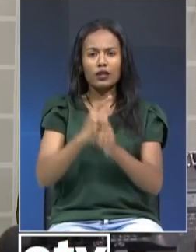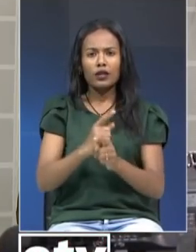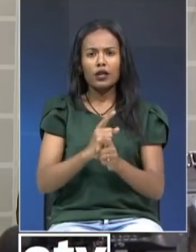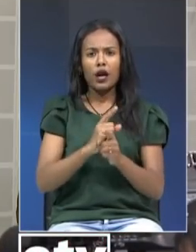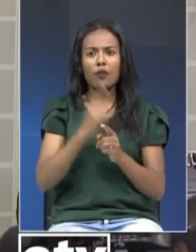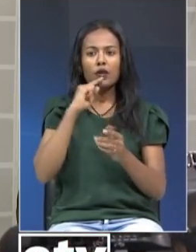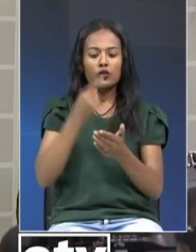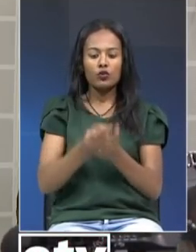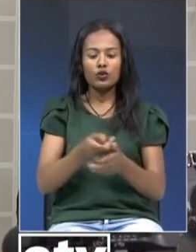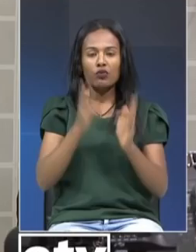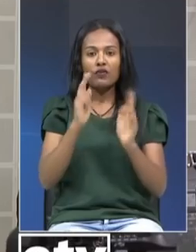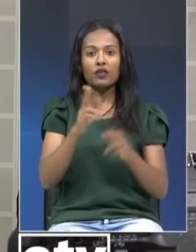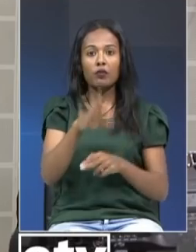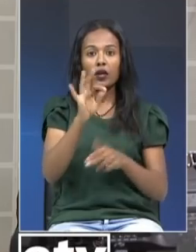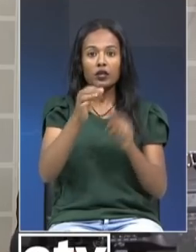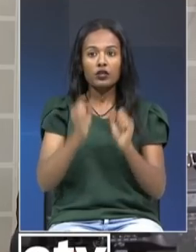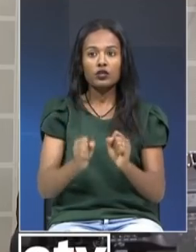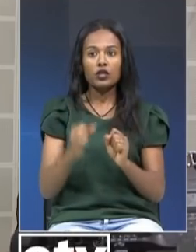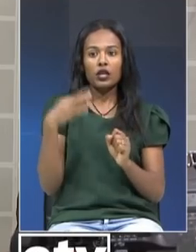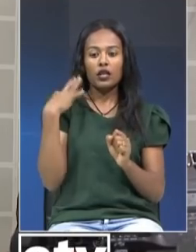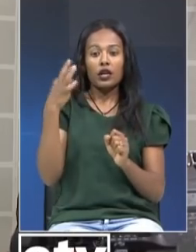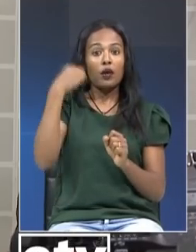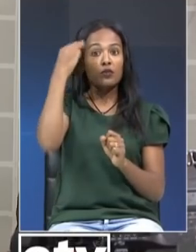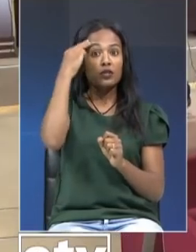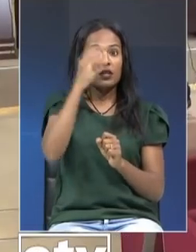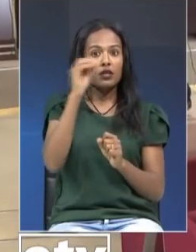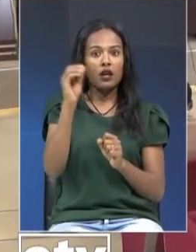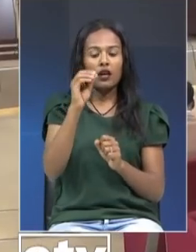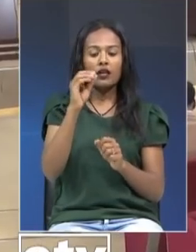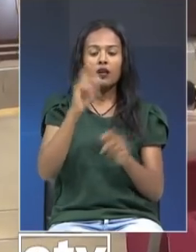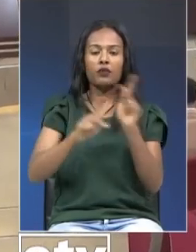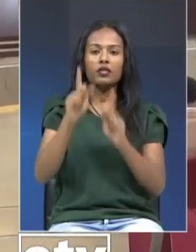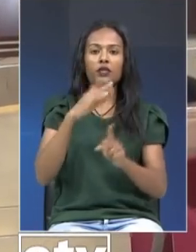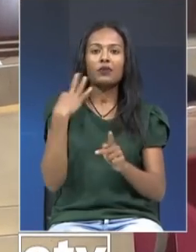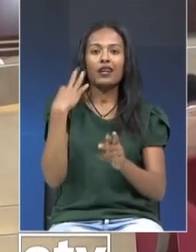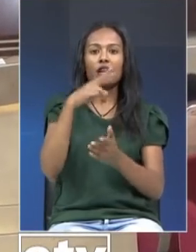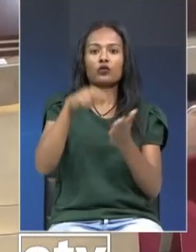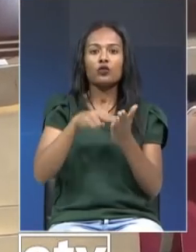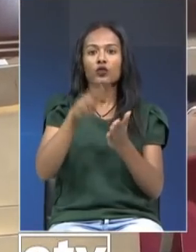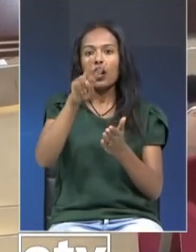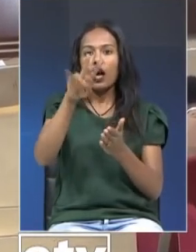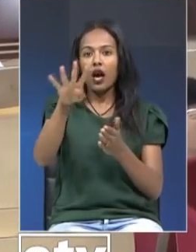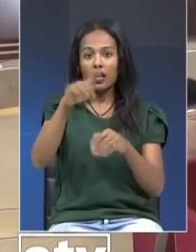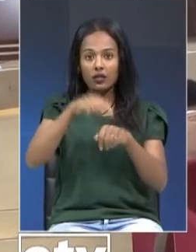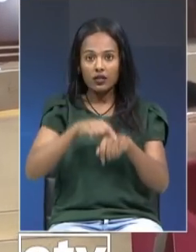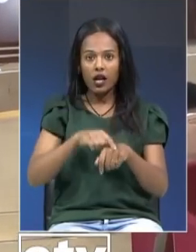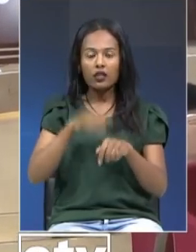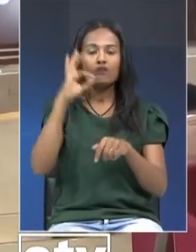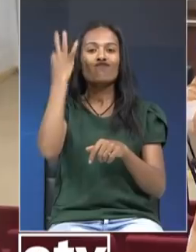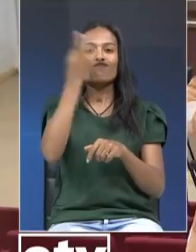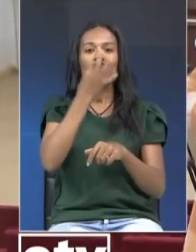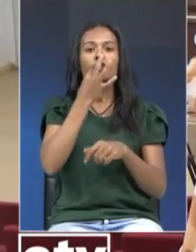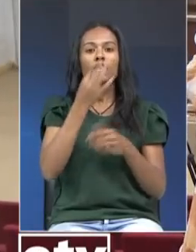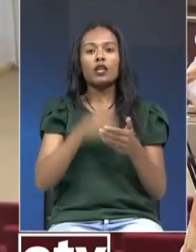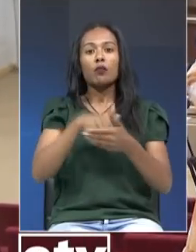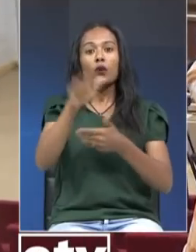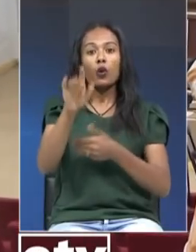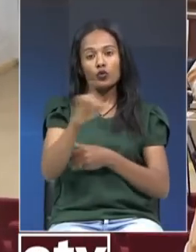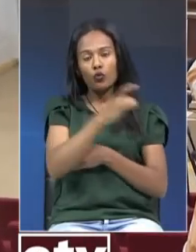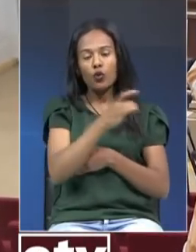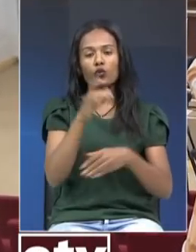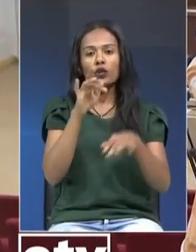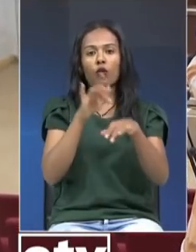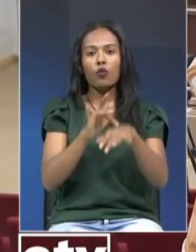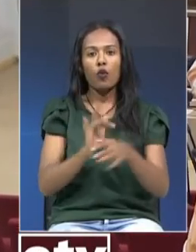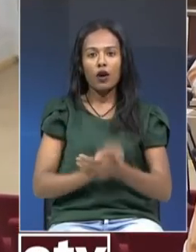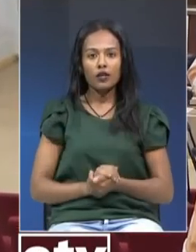በፍጥነት ማግኘት እንዲችልም የጤና ሚኒስቴርና የህብረተሰብ ጤና ኢንስቲትዩት በየ24 ሰዓቱ የዕለቱን መረጃ በድረ ገጻቸው የሚያወጡ እንደሆነም